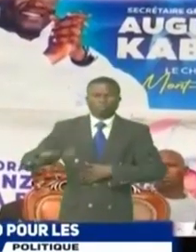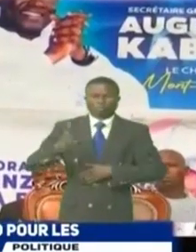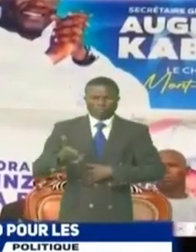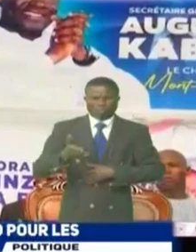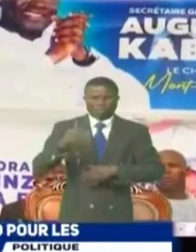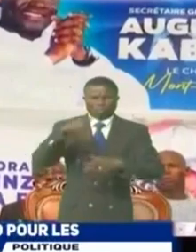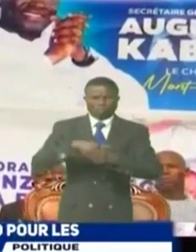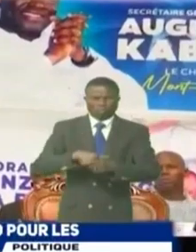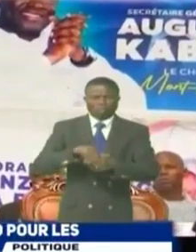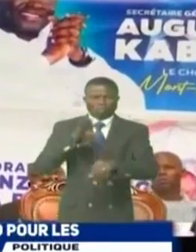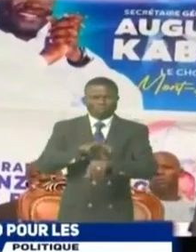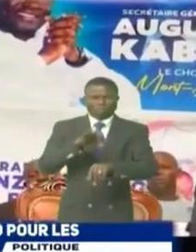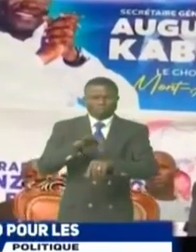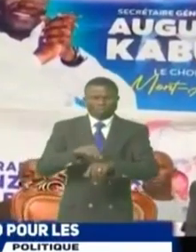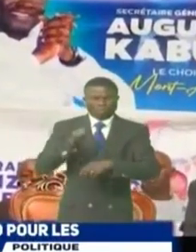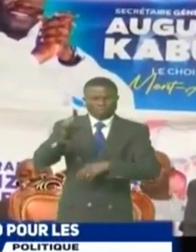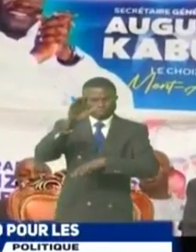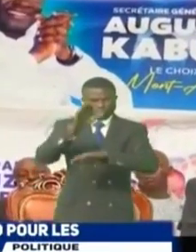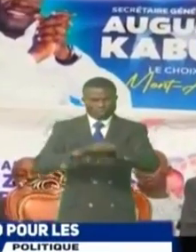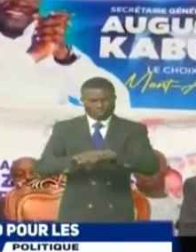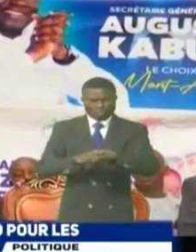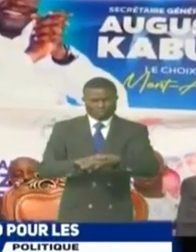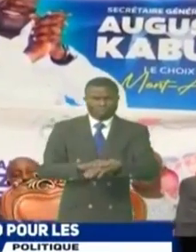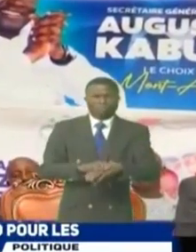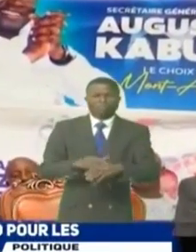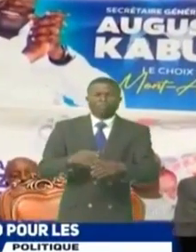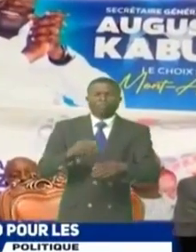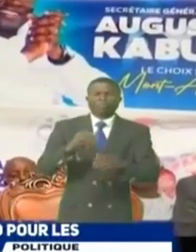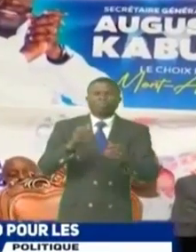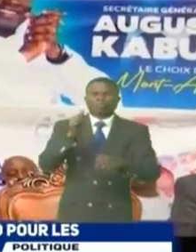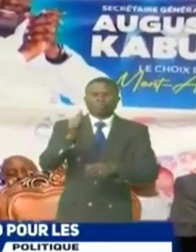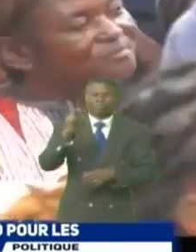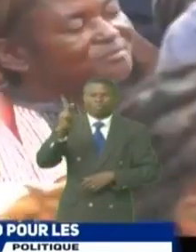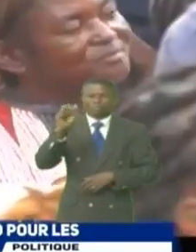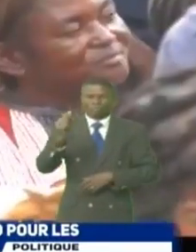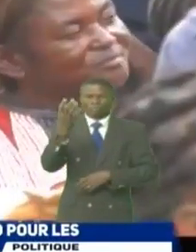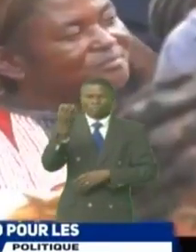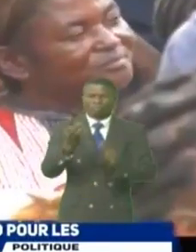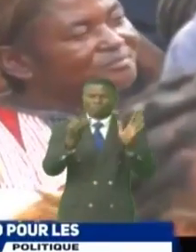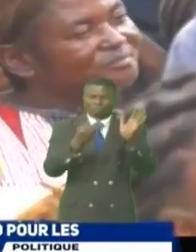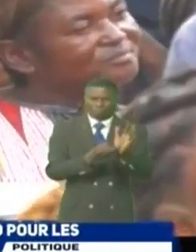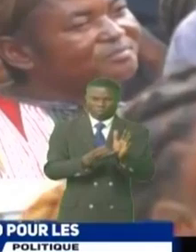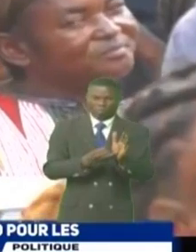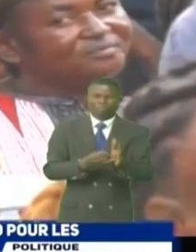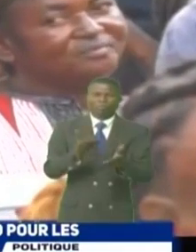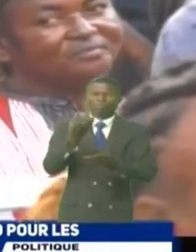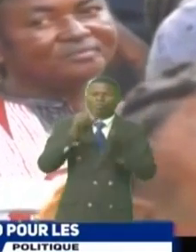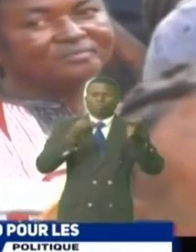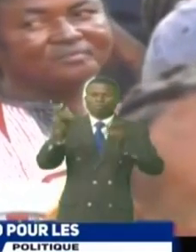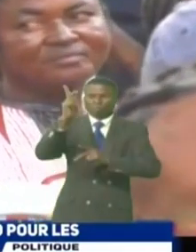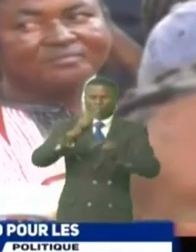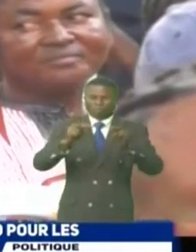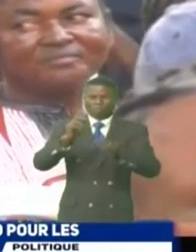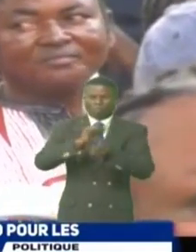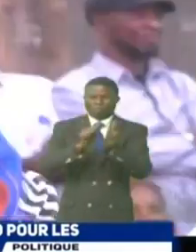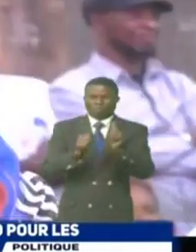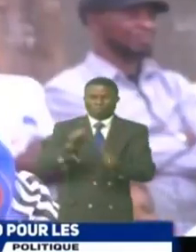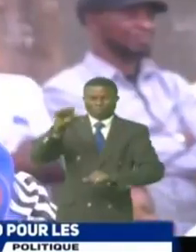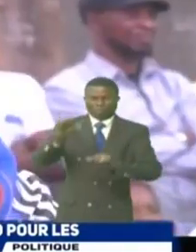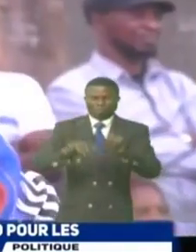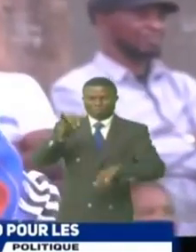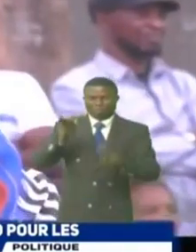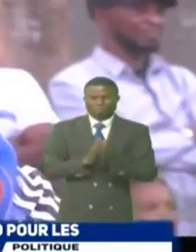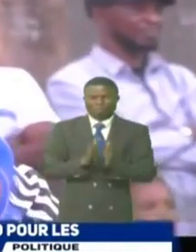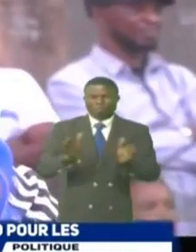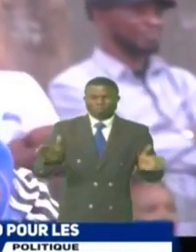C'était aussi l'occasion pour celui qu'on appelle AK-47 pour son franc-parler de fixer l'opinion sur les allégations du secrétaire